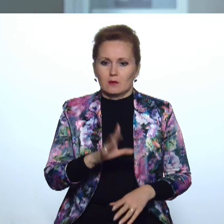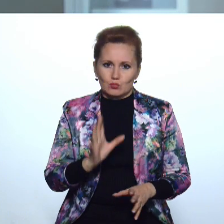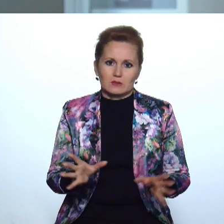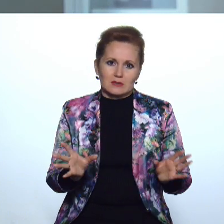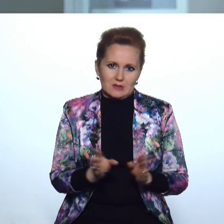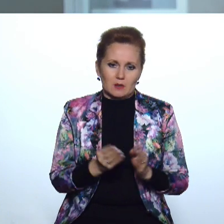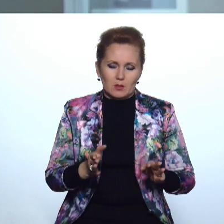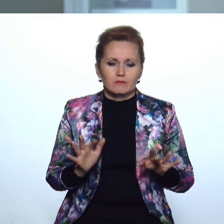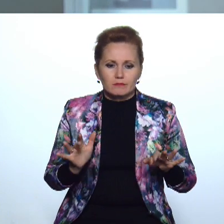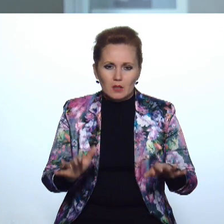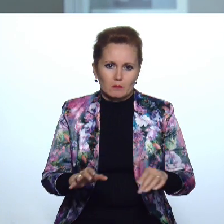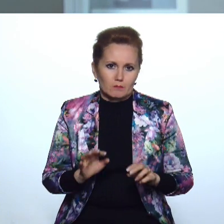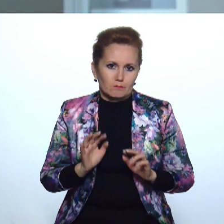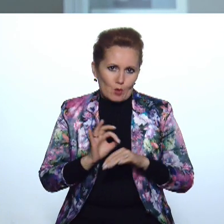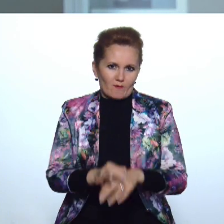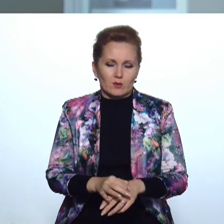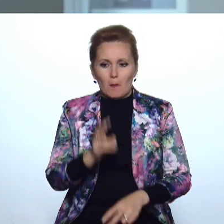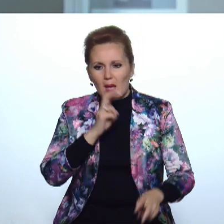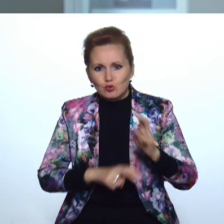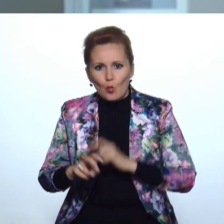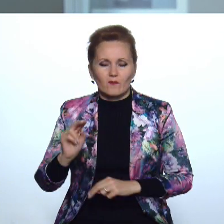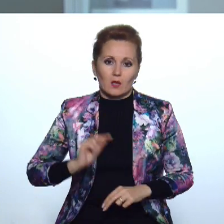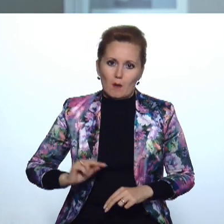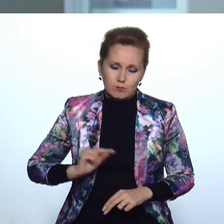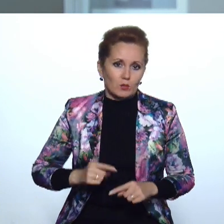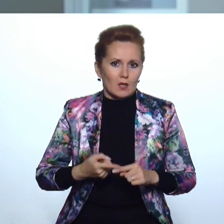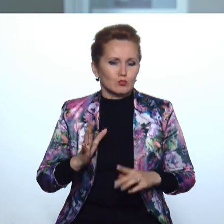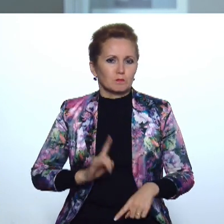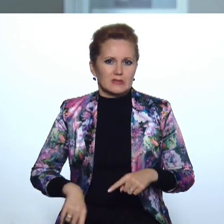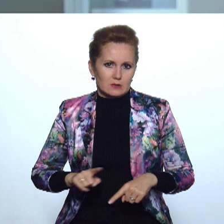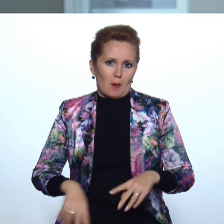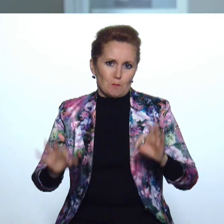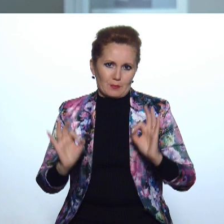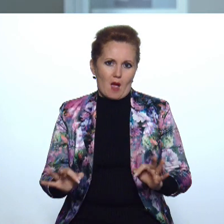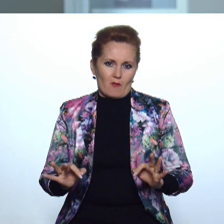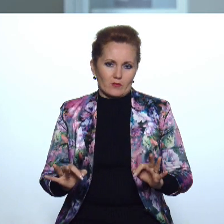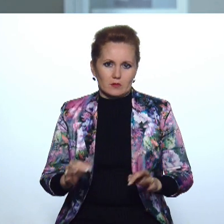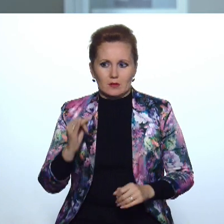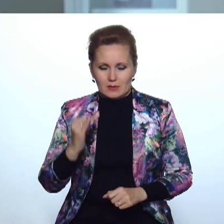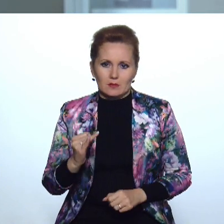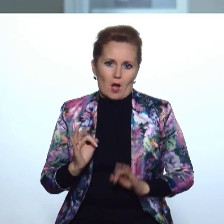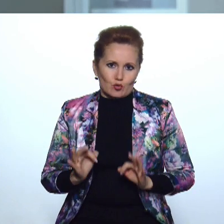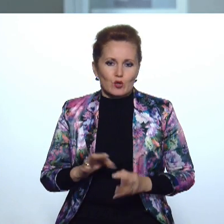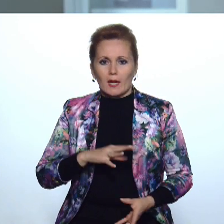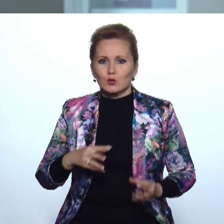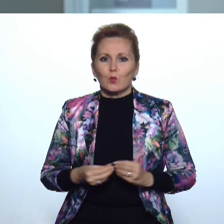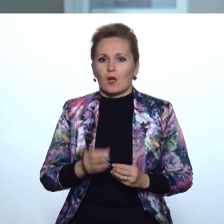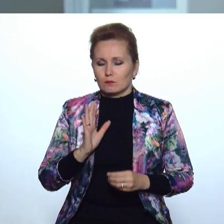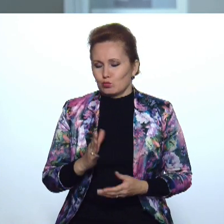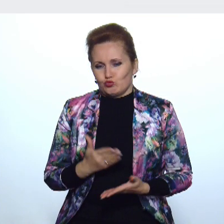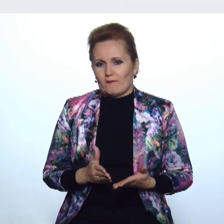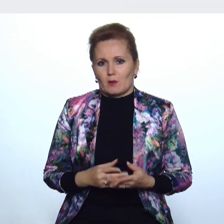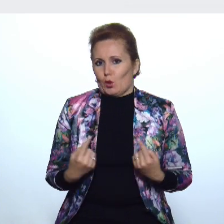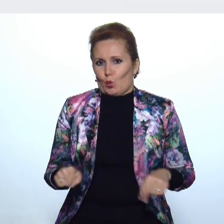ними пойдут проводить вот эти вот поисковые работы. Это будет быстрее, правильнее и, конечно, результат уже будет